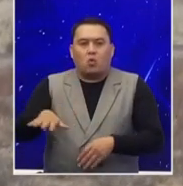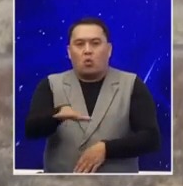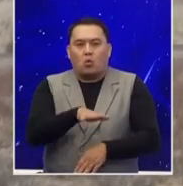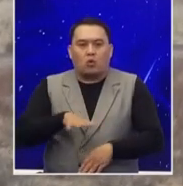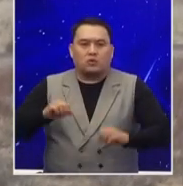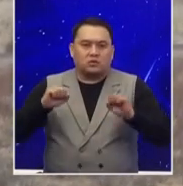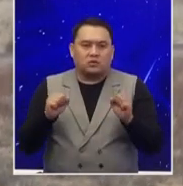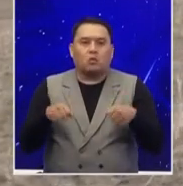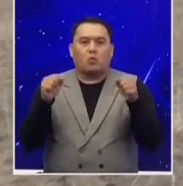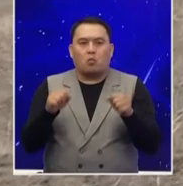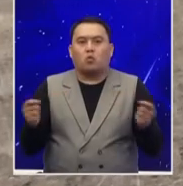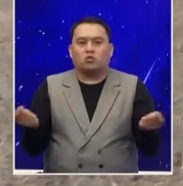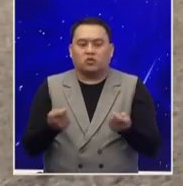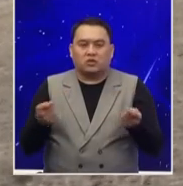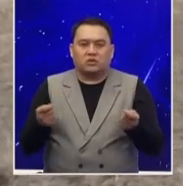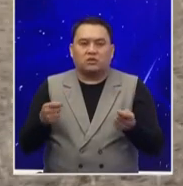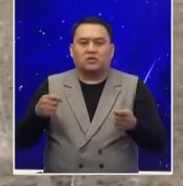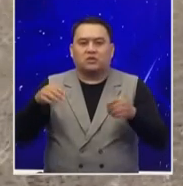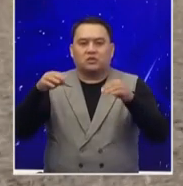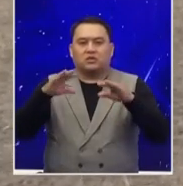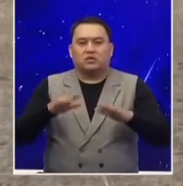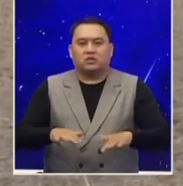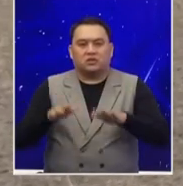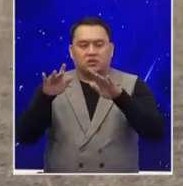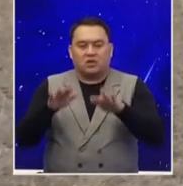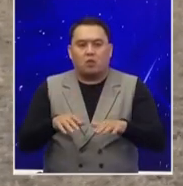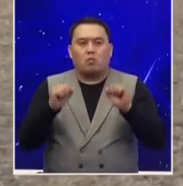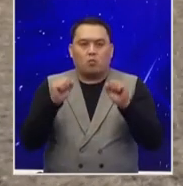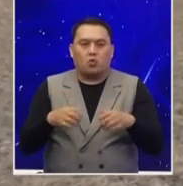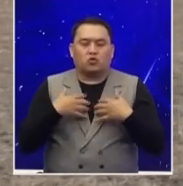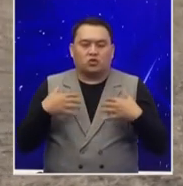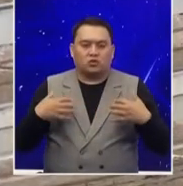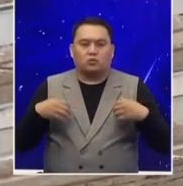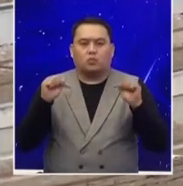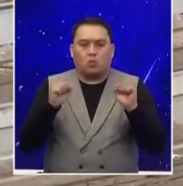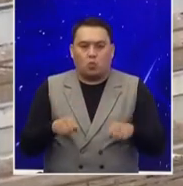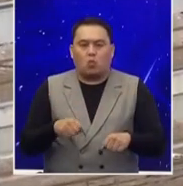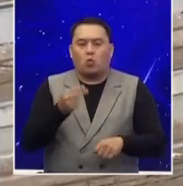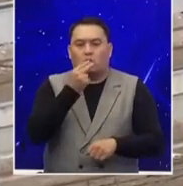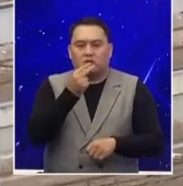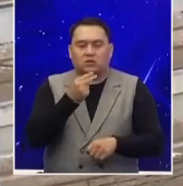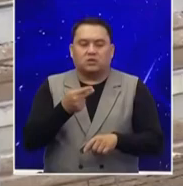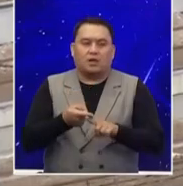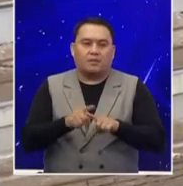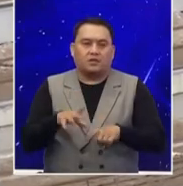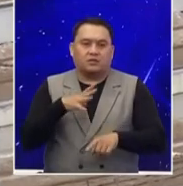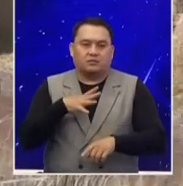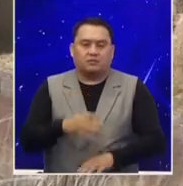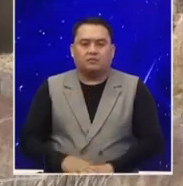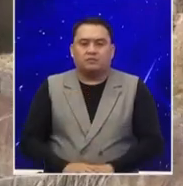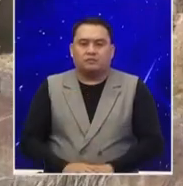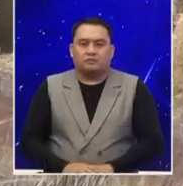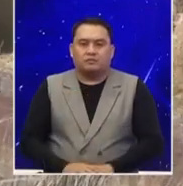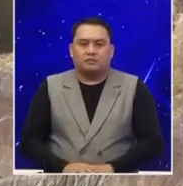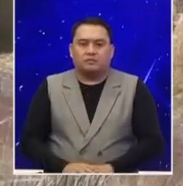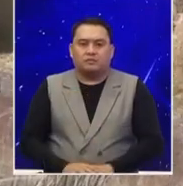зимние дни пригодна для пастбищ. И если снежный покров будет небольшим, крупный и мелкий рогатый скот местами сможет пастись, говорят фермеры. Надежда